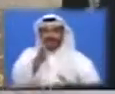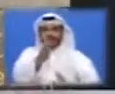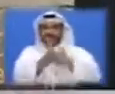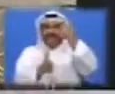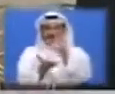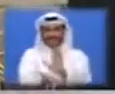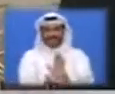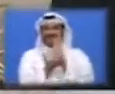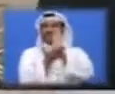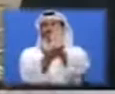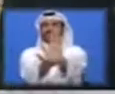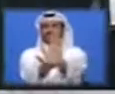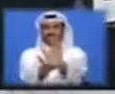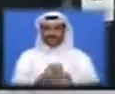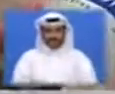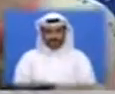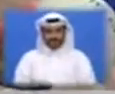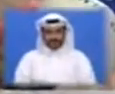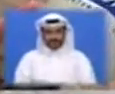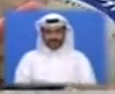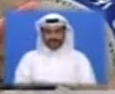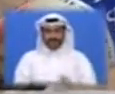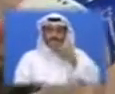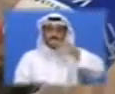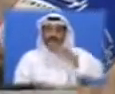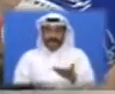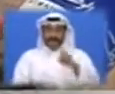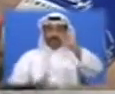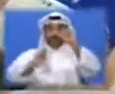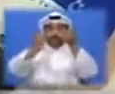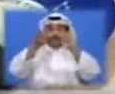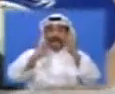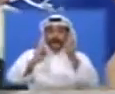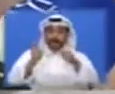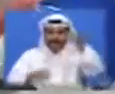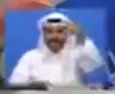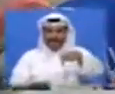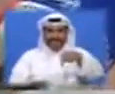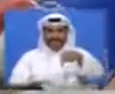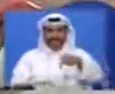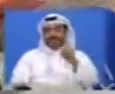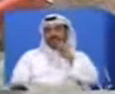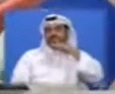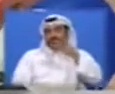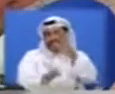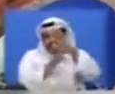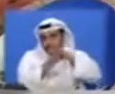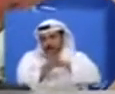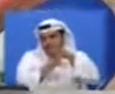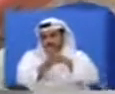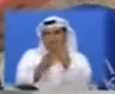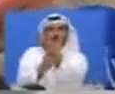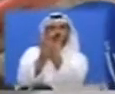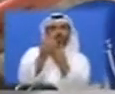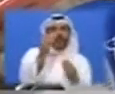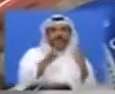الفائزين والفائزات بالجوائز. مسابقة الابن البار اللي تقيمها عائلة البغلي أو